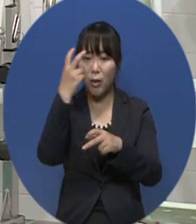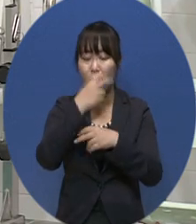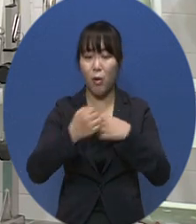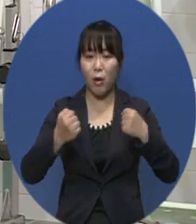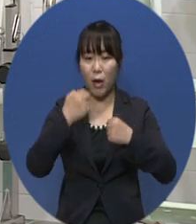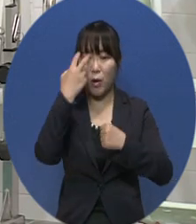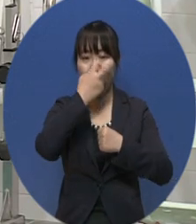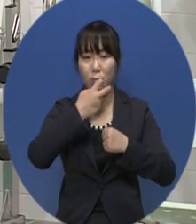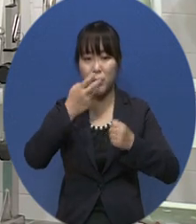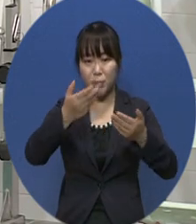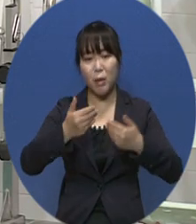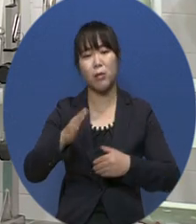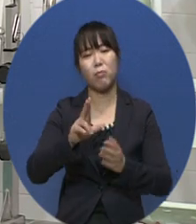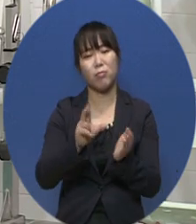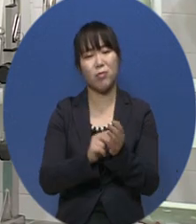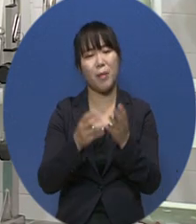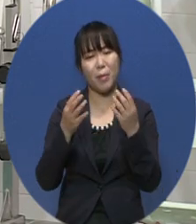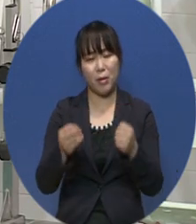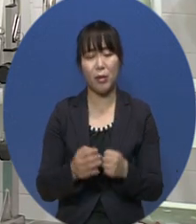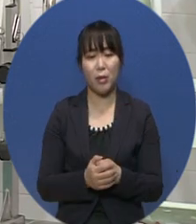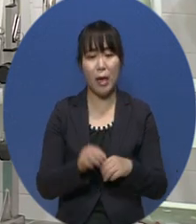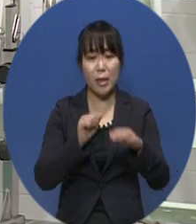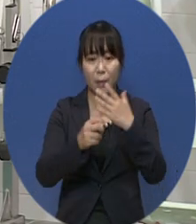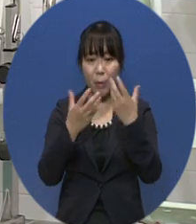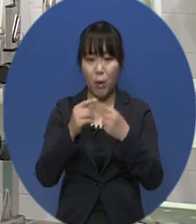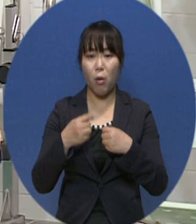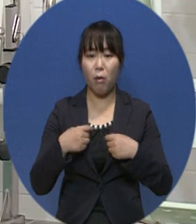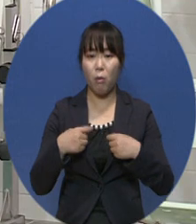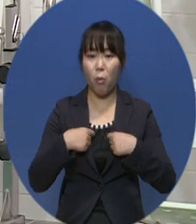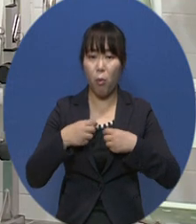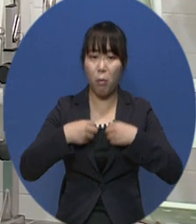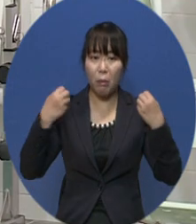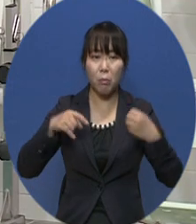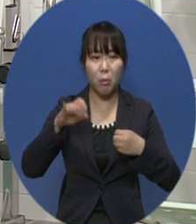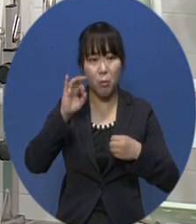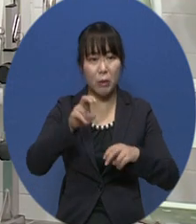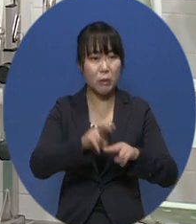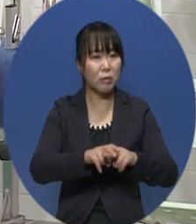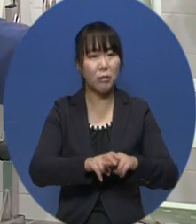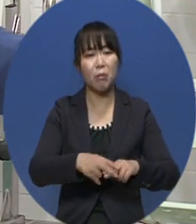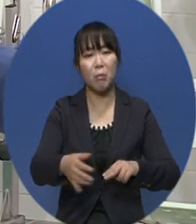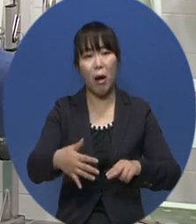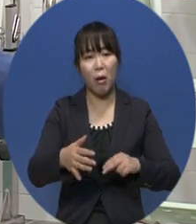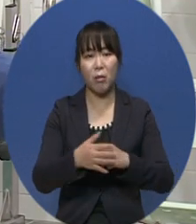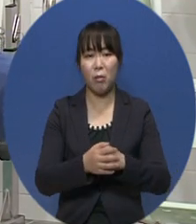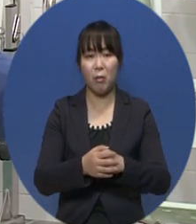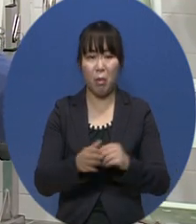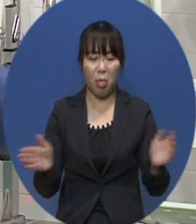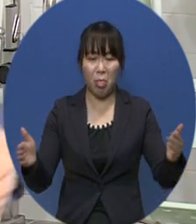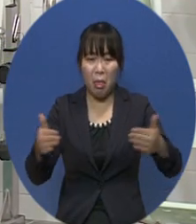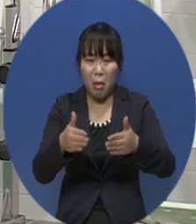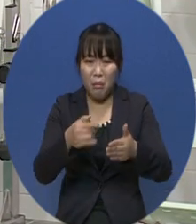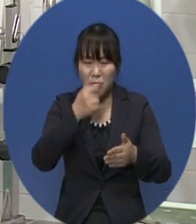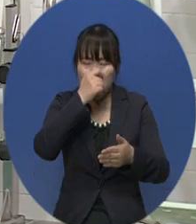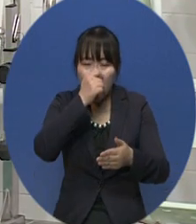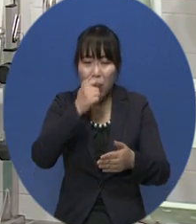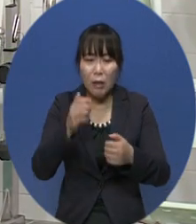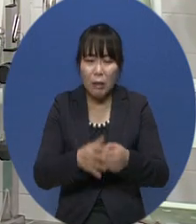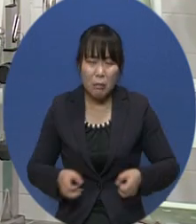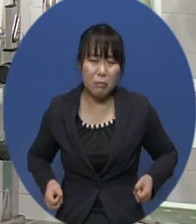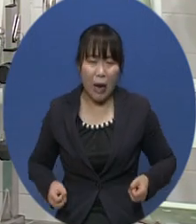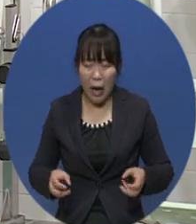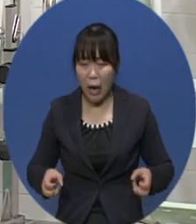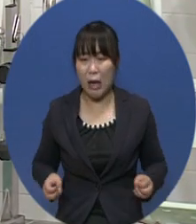건강검진을 받는데 정말 애로점이 많아요. 네. 대표적으로 탈의실 가면요 의자도 없습니다. 네네. 공간도 좁아요. 그리고 휠체어 타고 들어가신